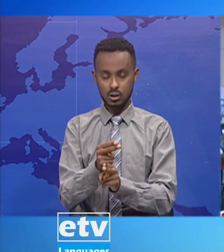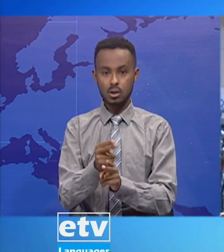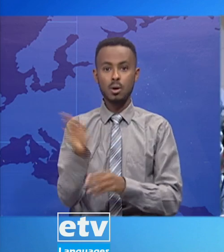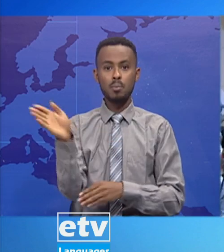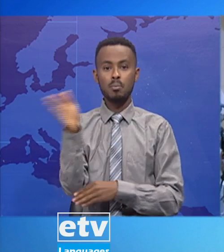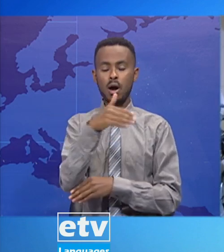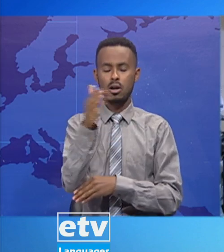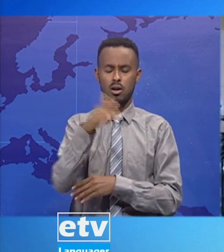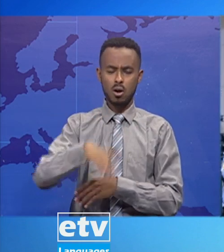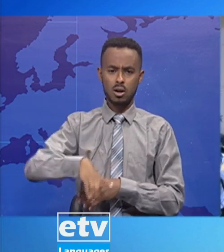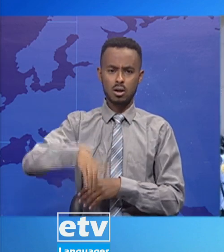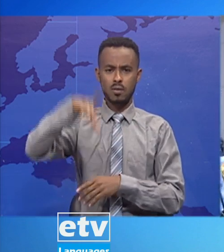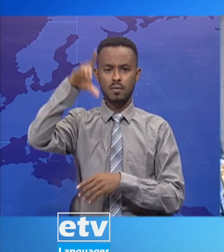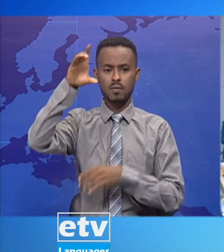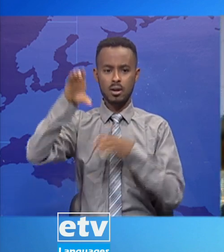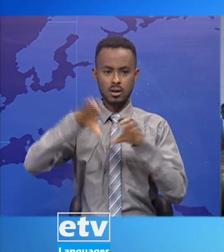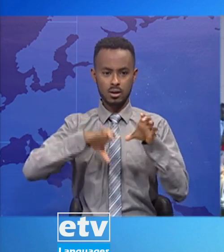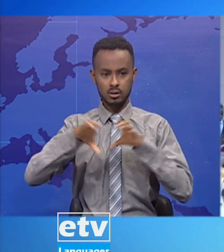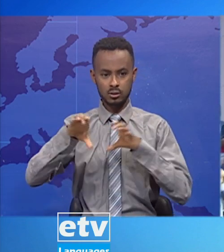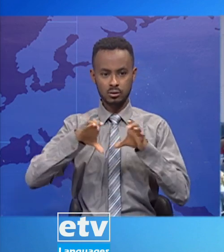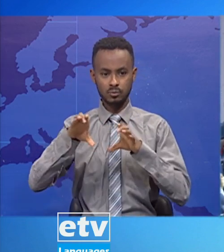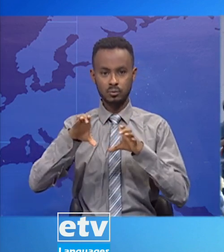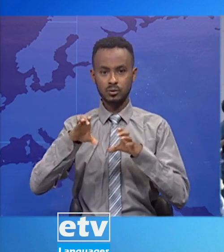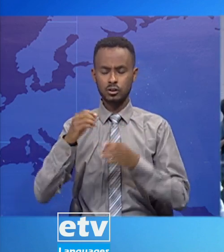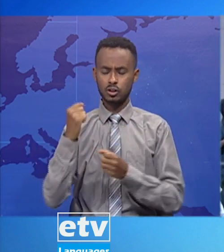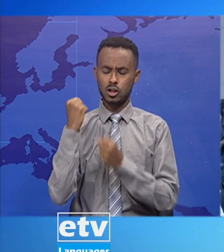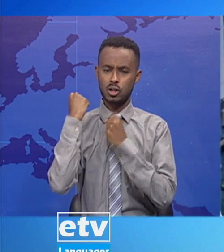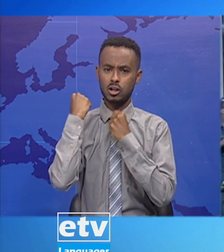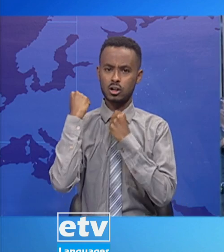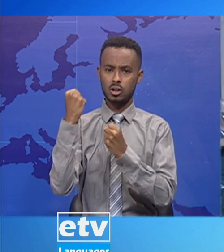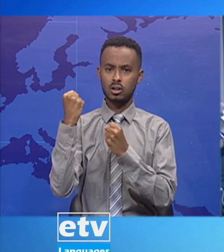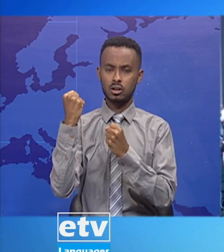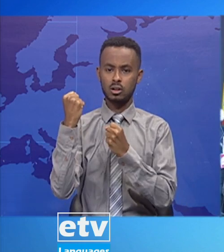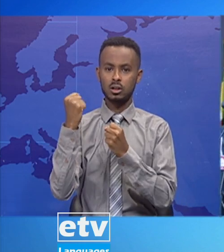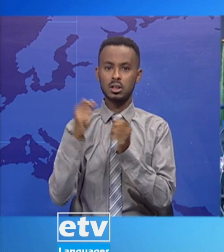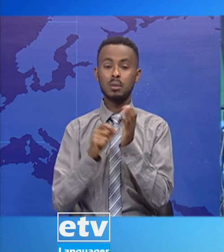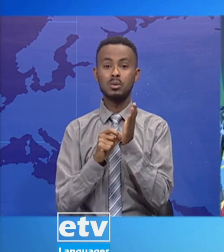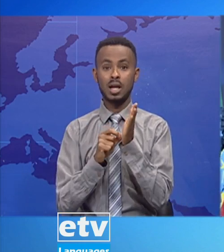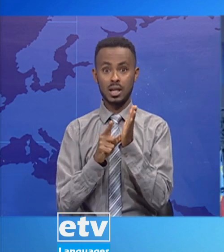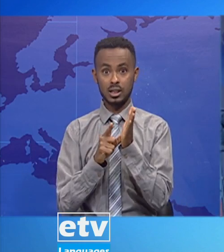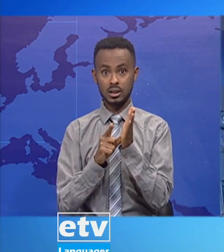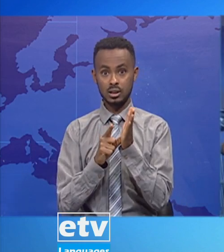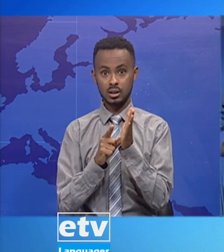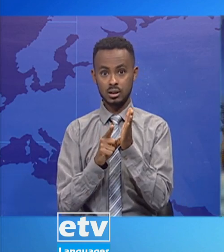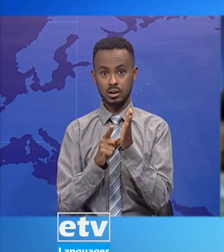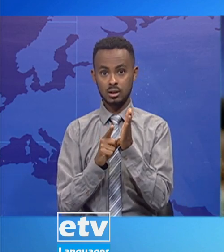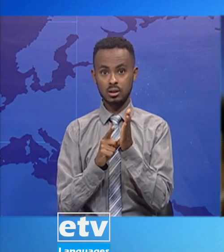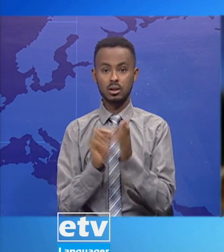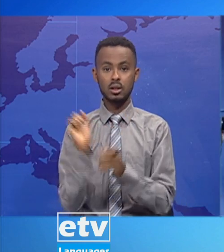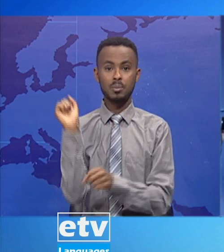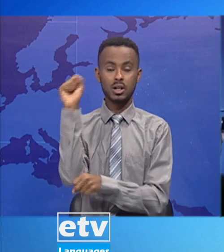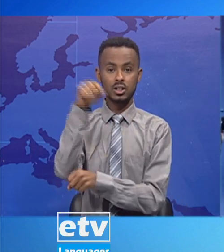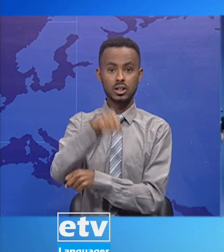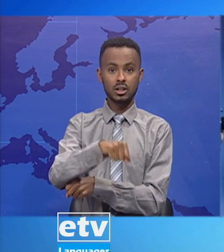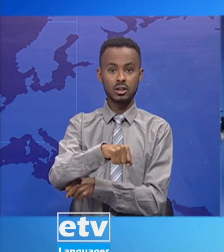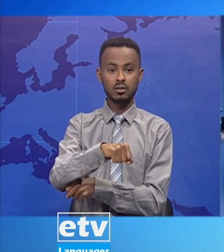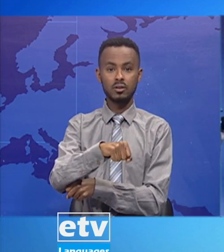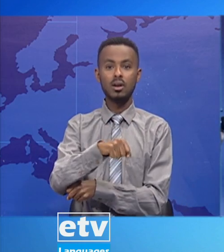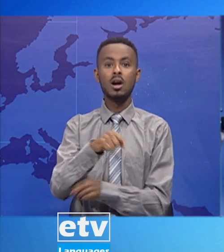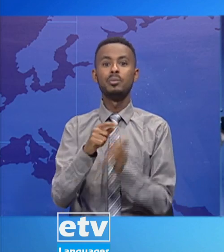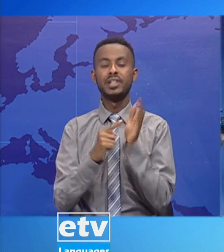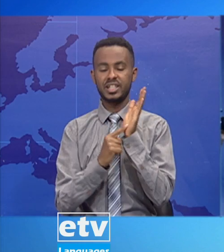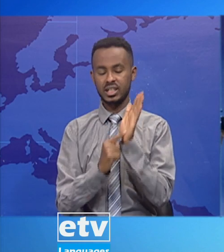ባንዲራዋን ከፍ ያደረገች፣ የጀግንነት ተምሳሌት፣ የማሸነፍ